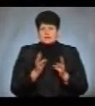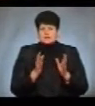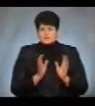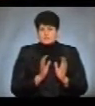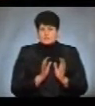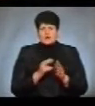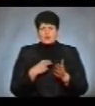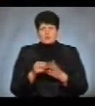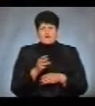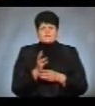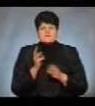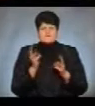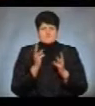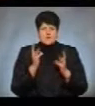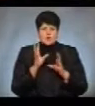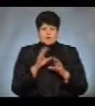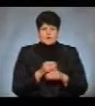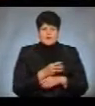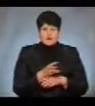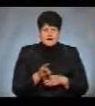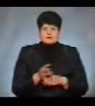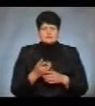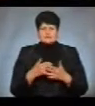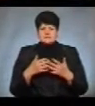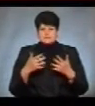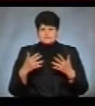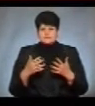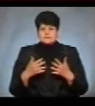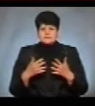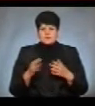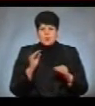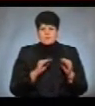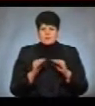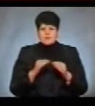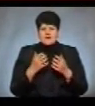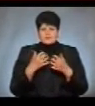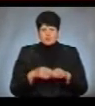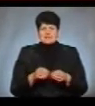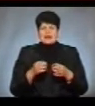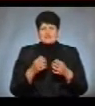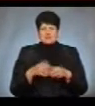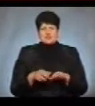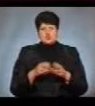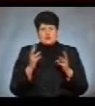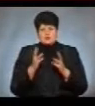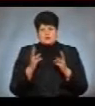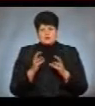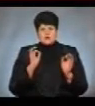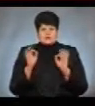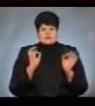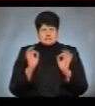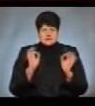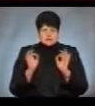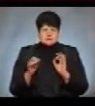Чи то закупка вогнегасників, чи виконання вогнезахисного обробляння дерев'яних конструкцій, обладнання автоматичної пожежної сигналізації, чи влаштування системи